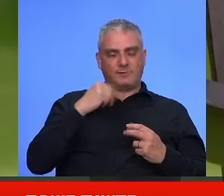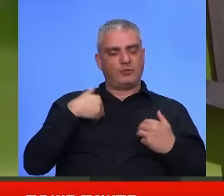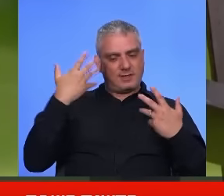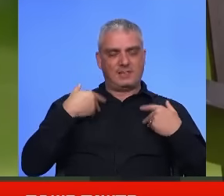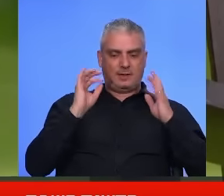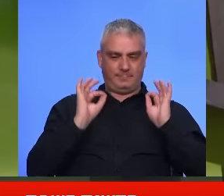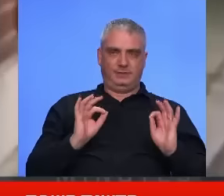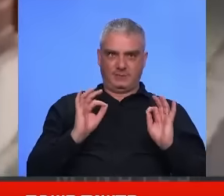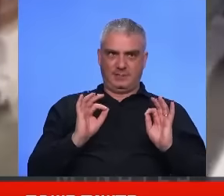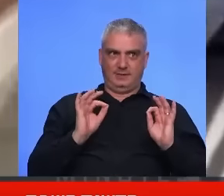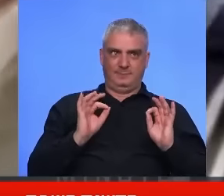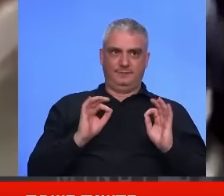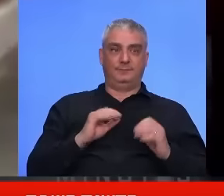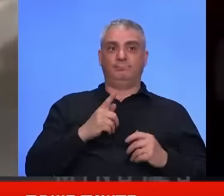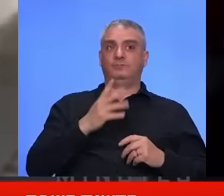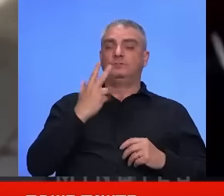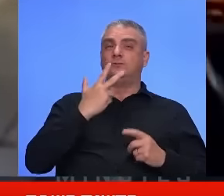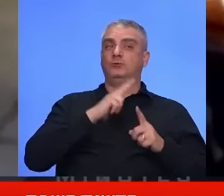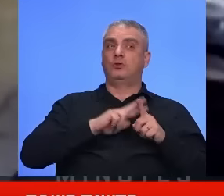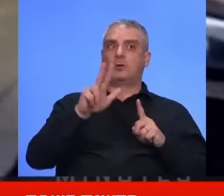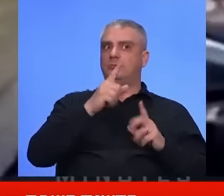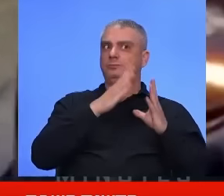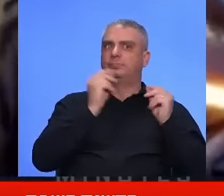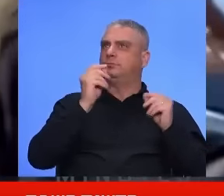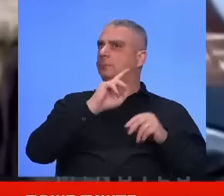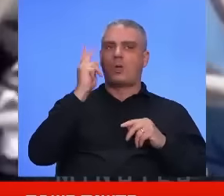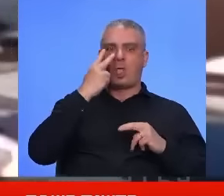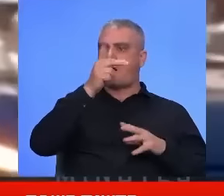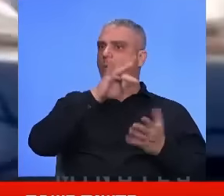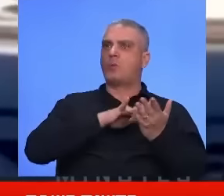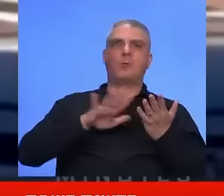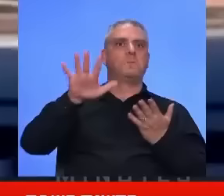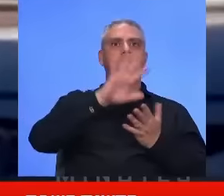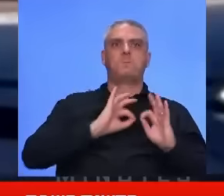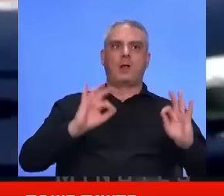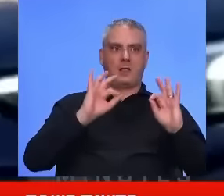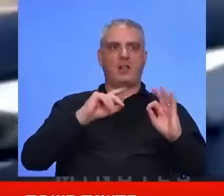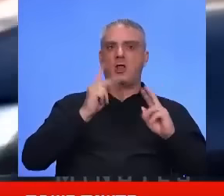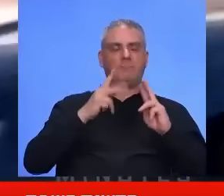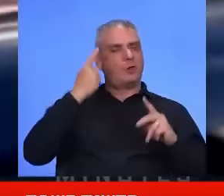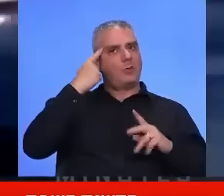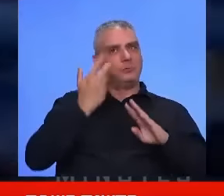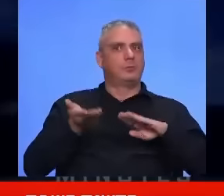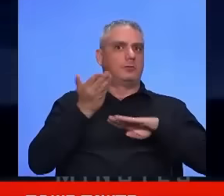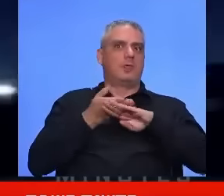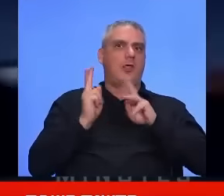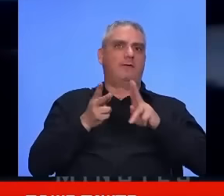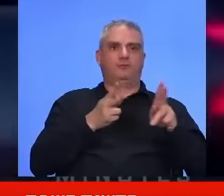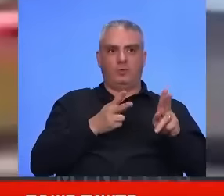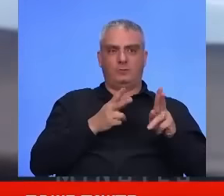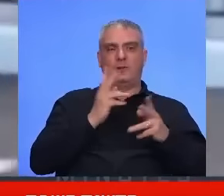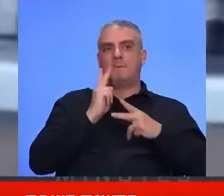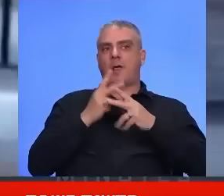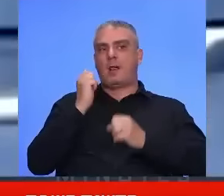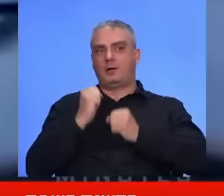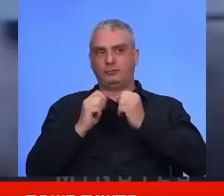I'm going to be okay. במשך שלושה חודשים נעדרה הנסיכה מן הזירה הציבורית, כל האפשרויות עלו על השולחן, ממחלה